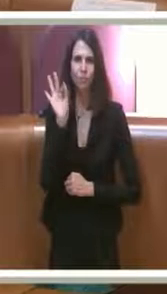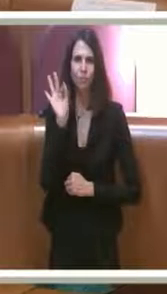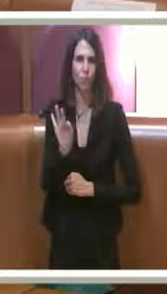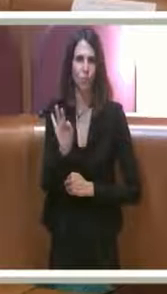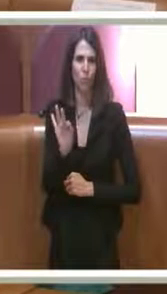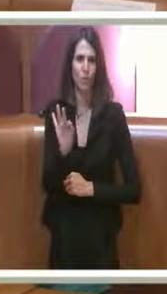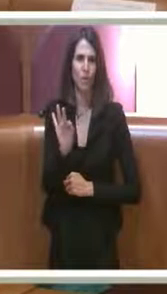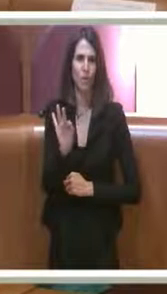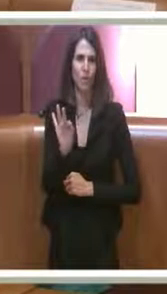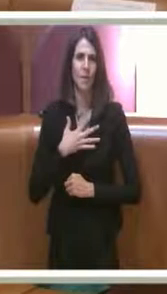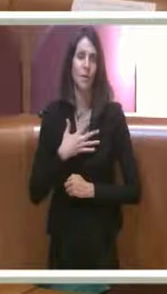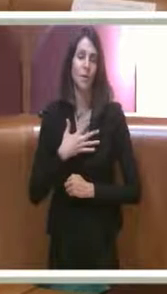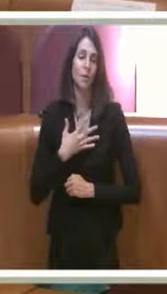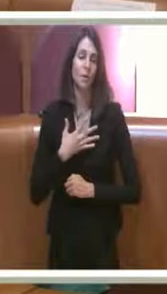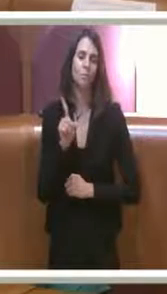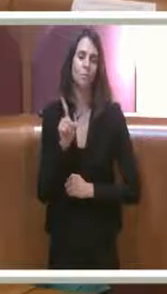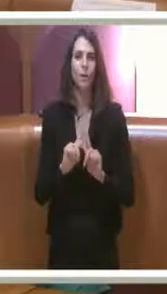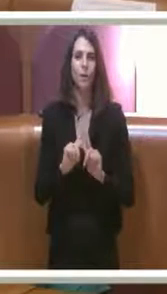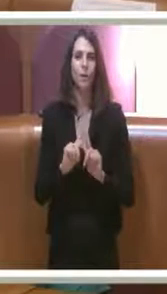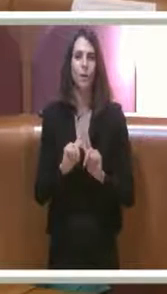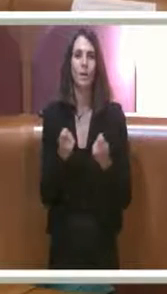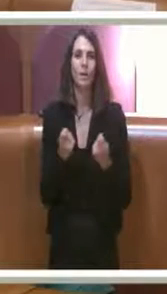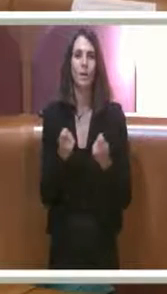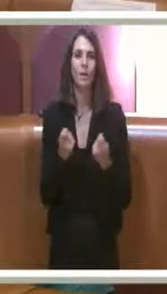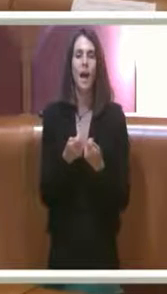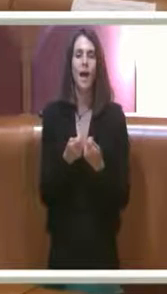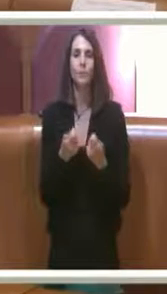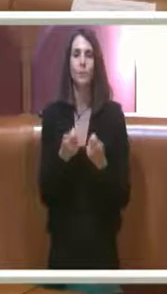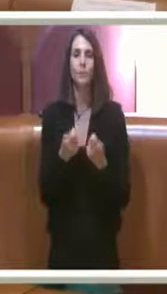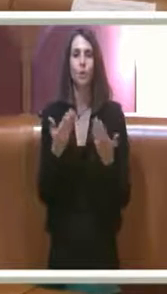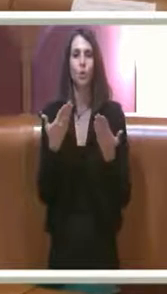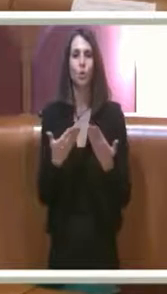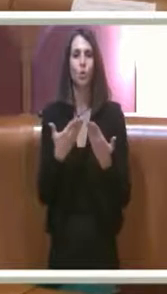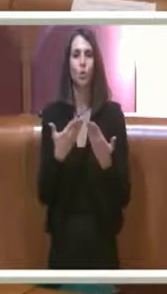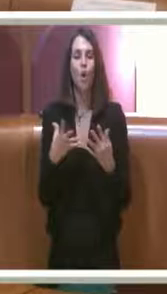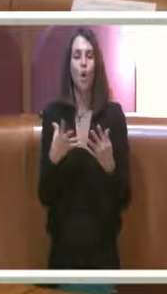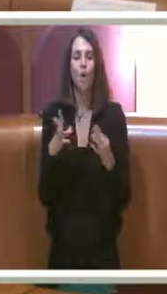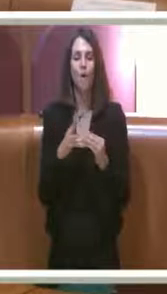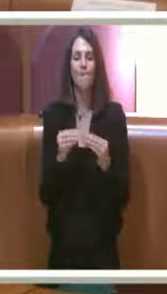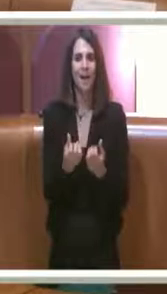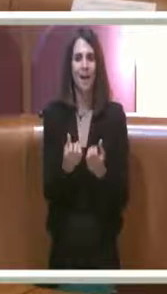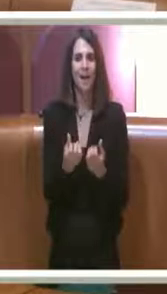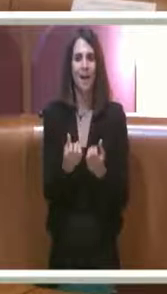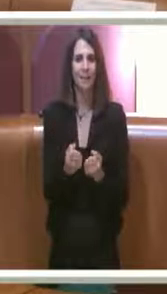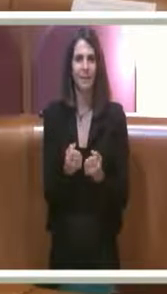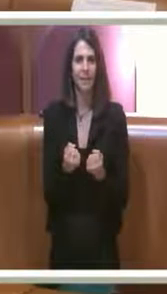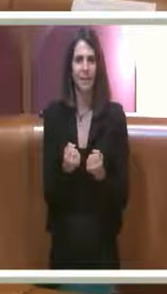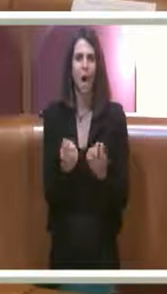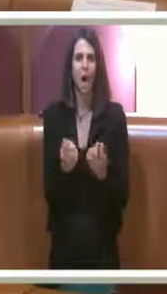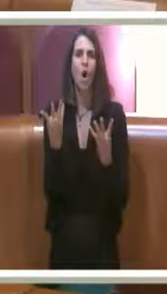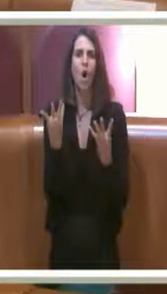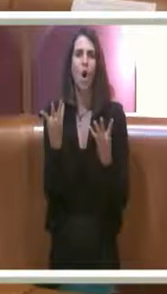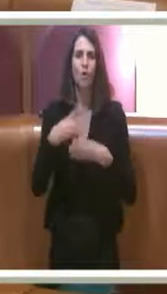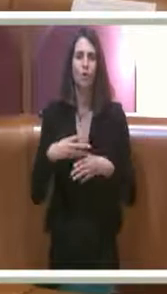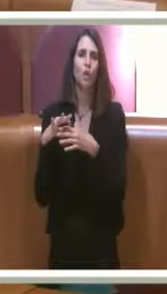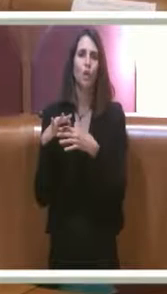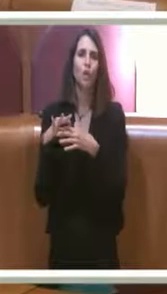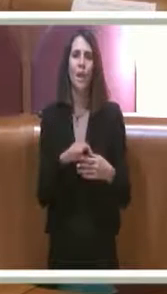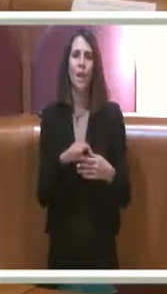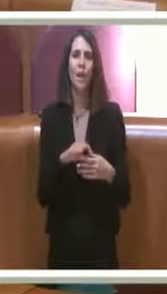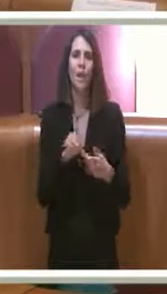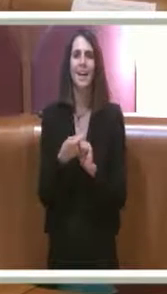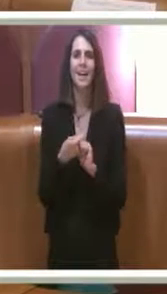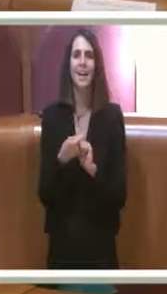delle cose, lo studio di fattibilità è funzionale alla cosa importante che è la variazione, la